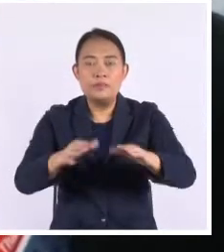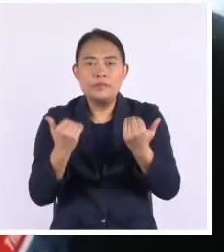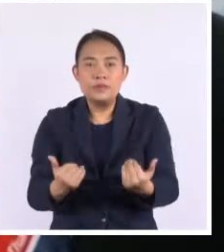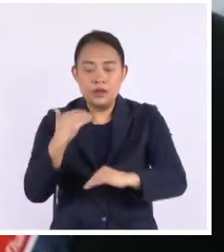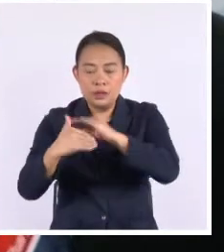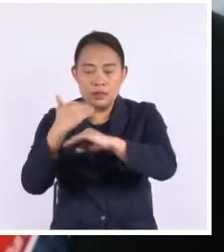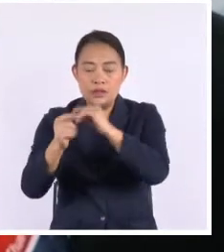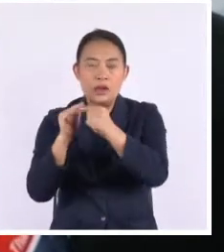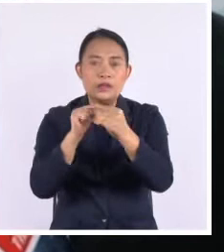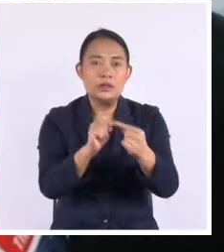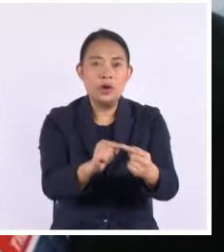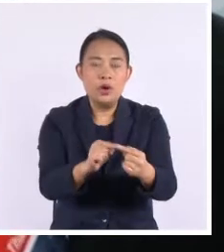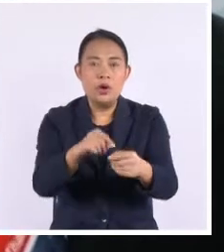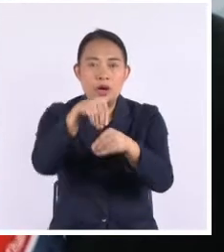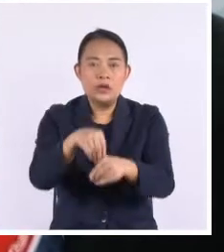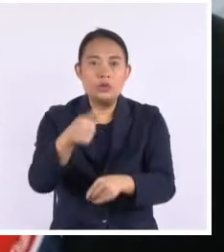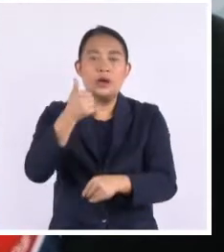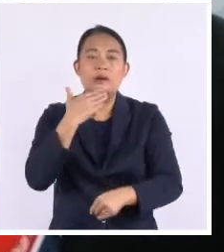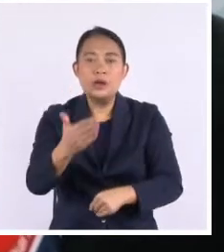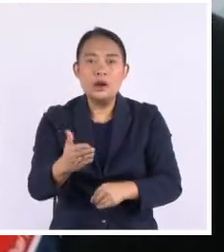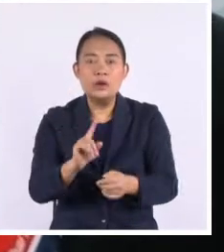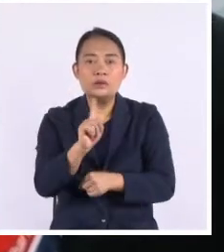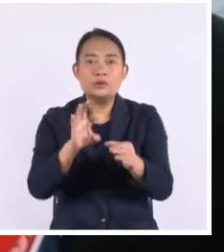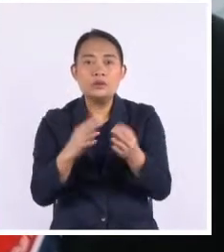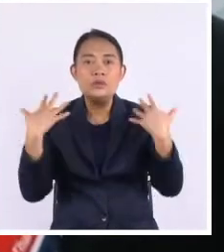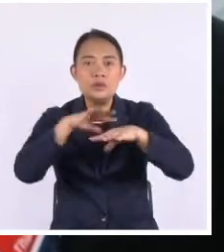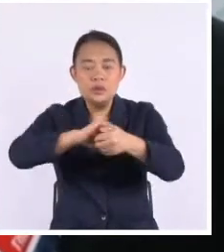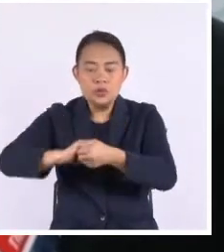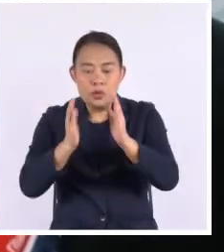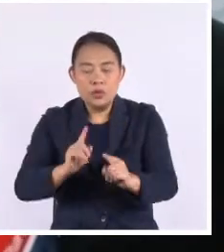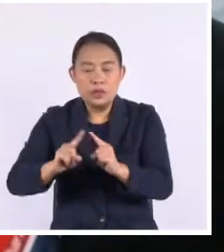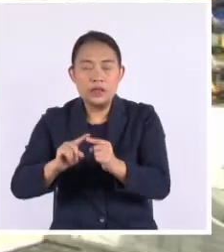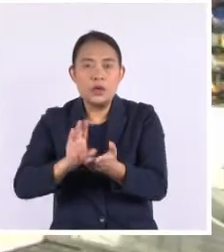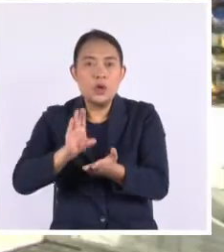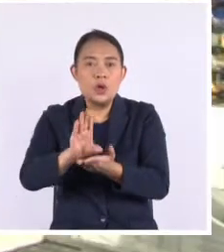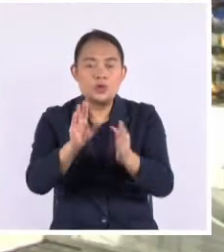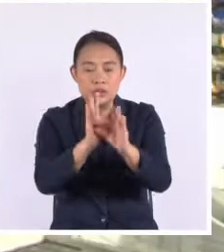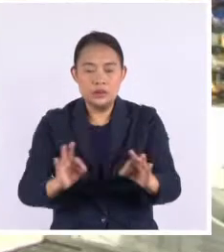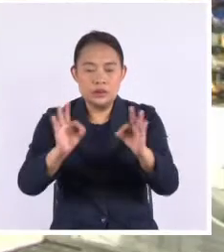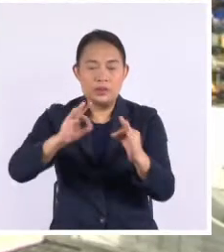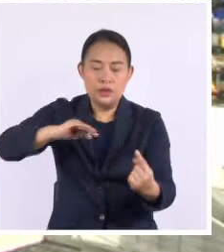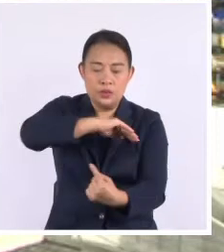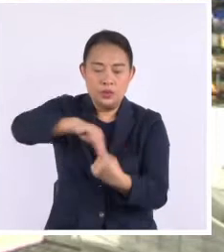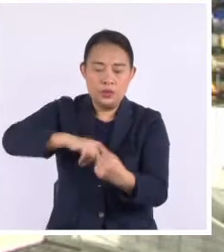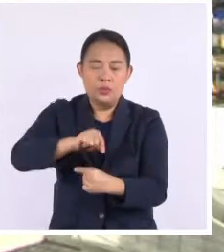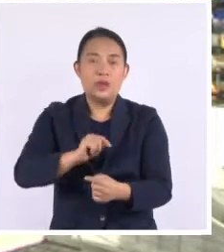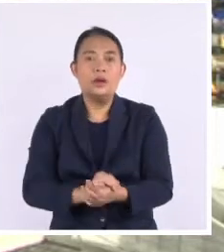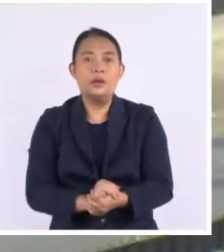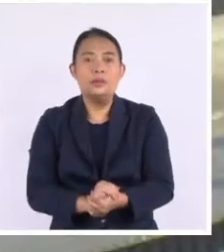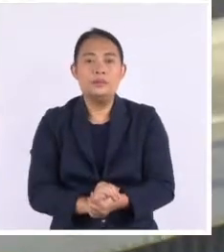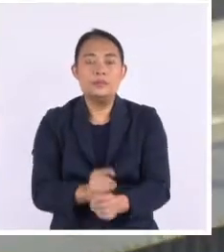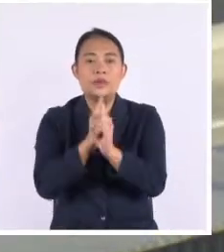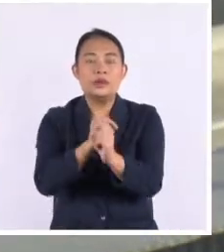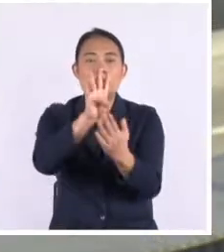เติบโตอย่างยั่งยืนผ่านการมีส่วนร่วมของทุกคนนะครับและพันธุ์การลงทุนที่สำคัญโอสัมพันธ์กับสิ่งแวดล้อมซึ่งถือว่าเป็นไปตาม